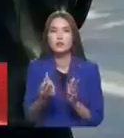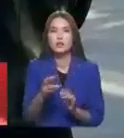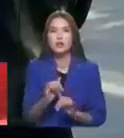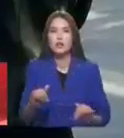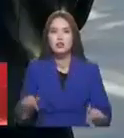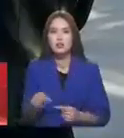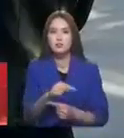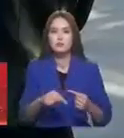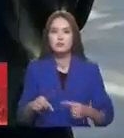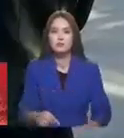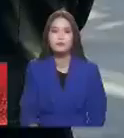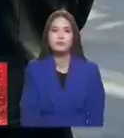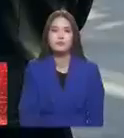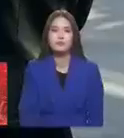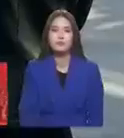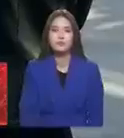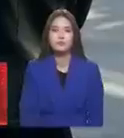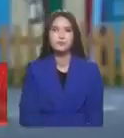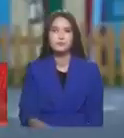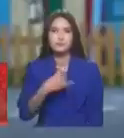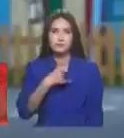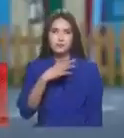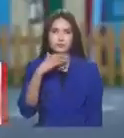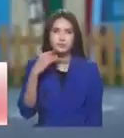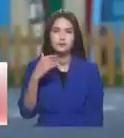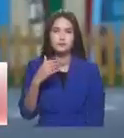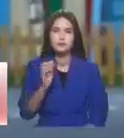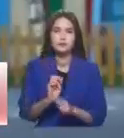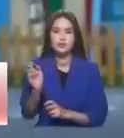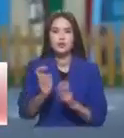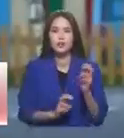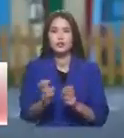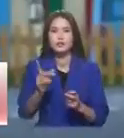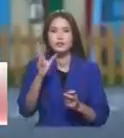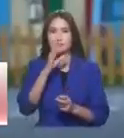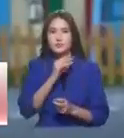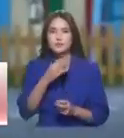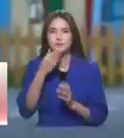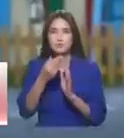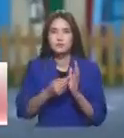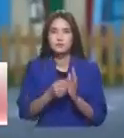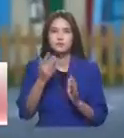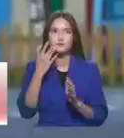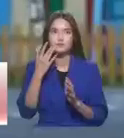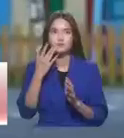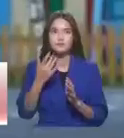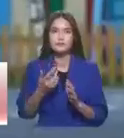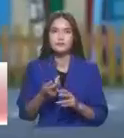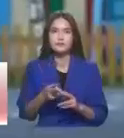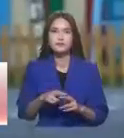По жиромонаду, да, и, конечно же, вопросы были. В основном у нас вопросы по нехватке сенокоса